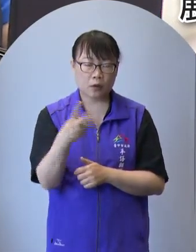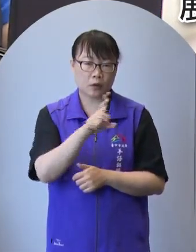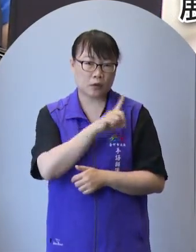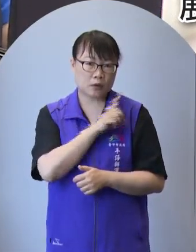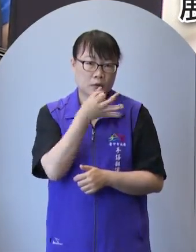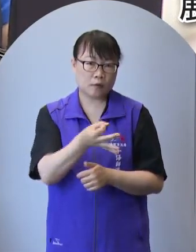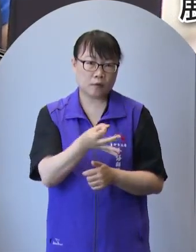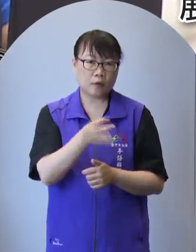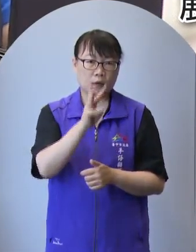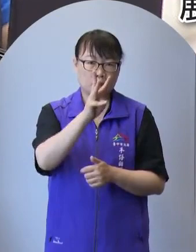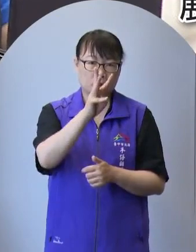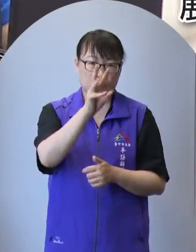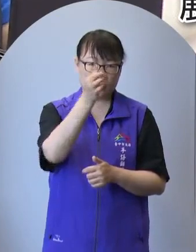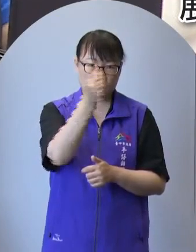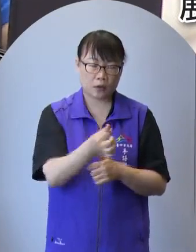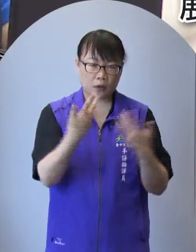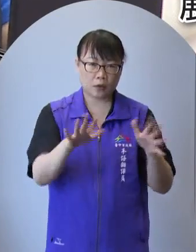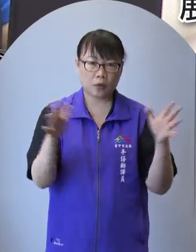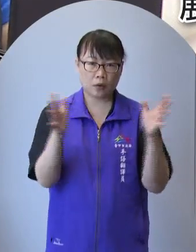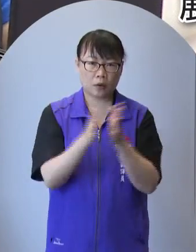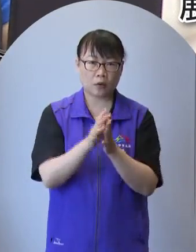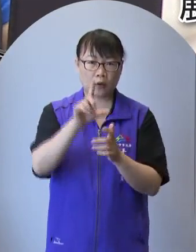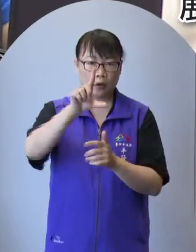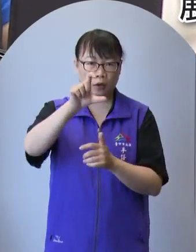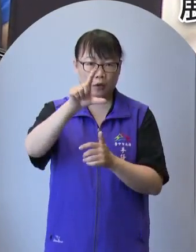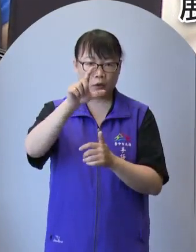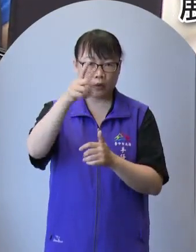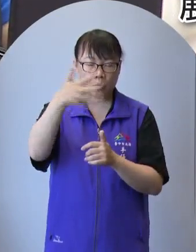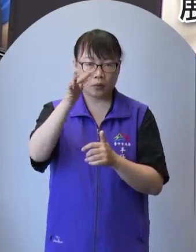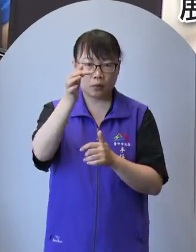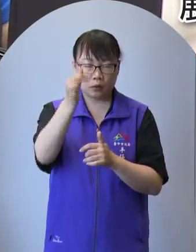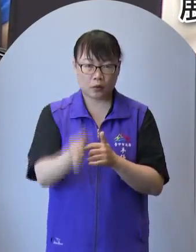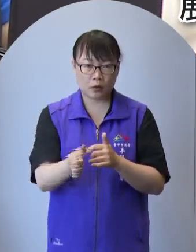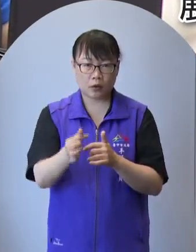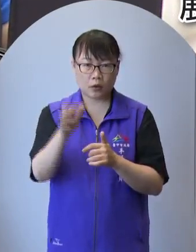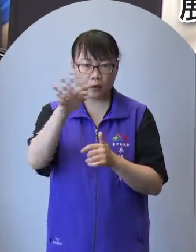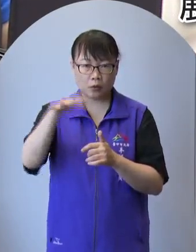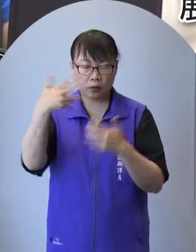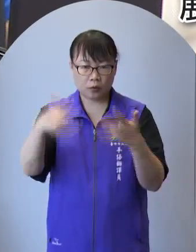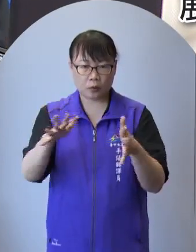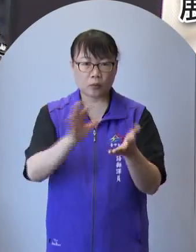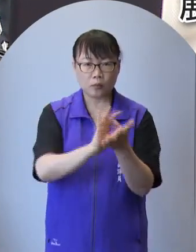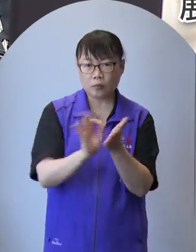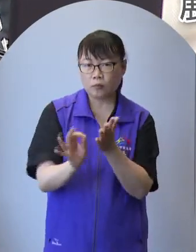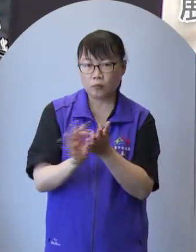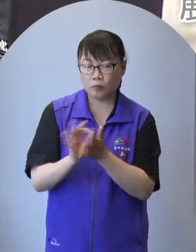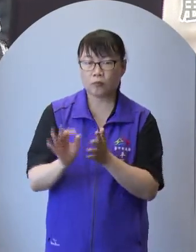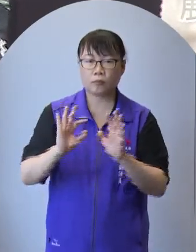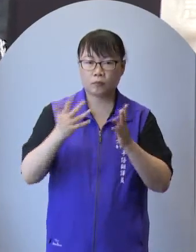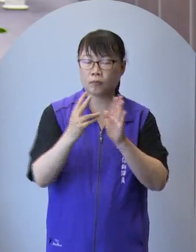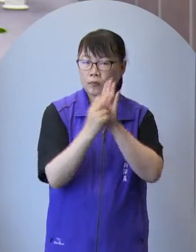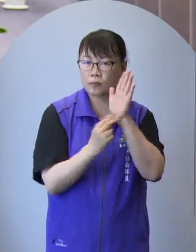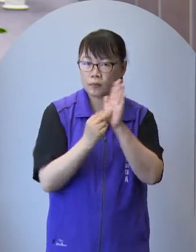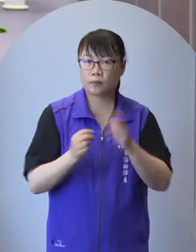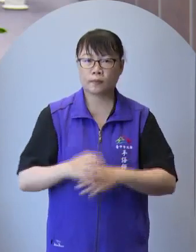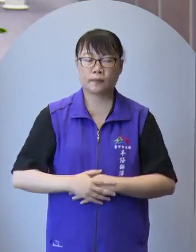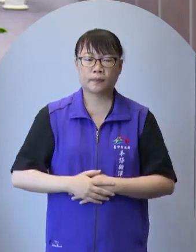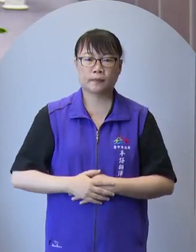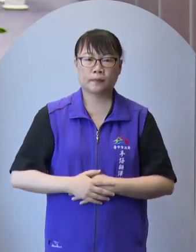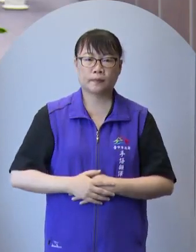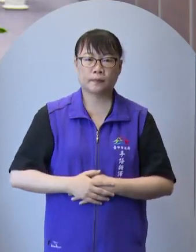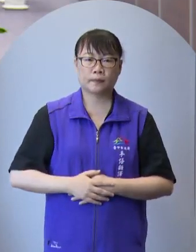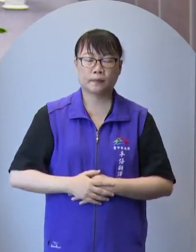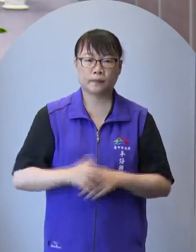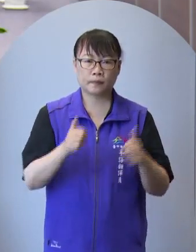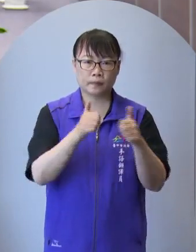款3亿多，总共今年有66亿5000多万的费用来支应长照的支出。以上说明。 好，谢